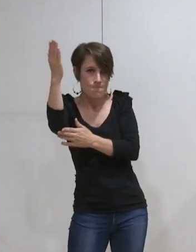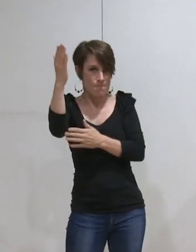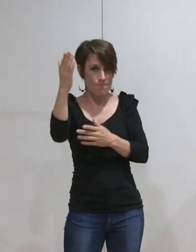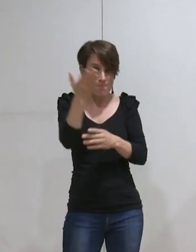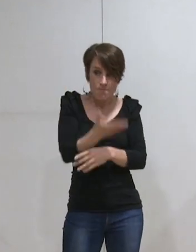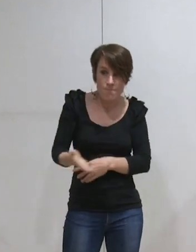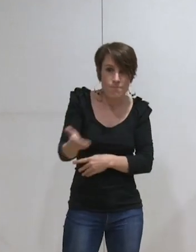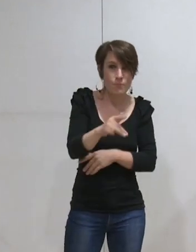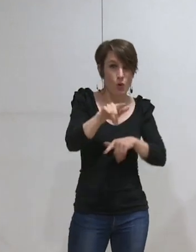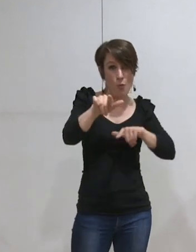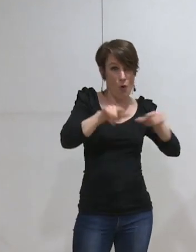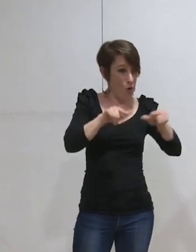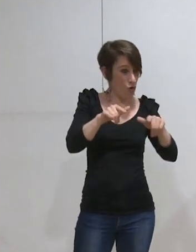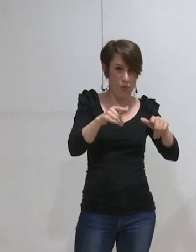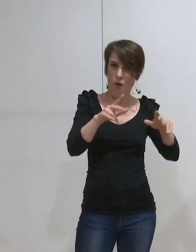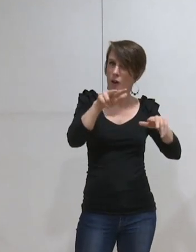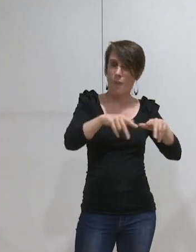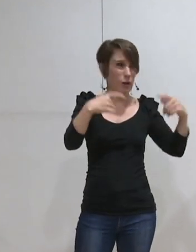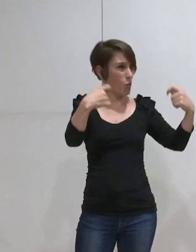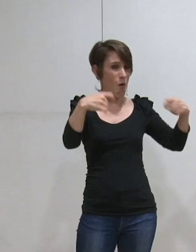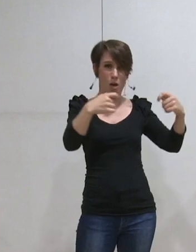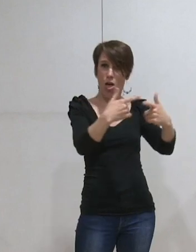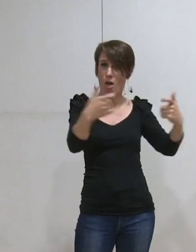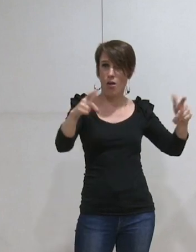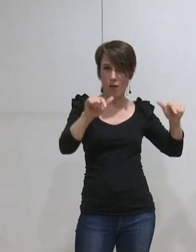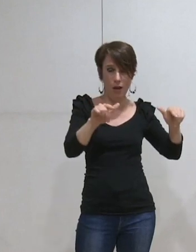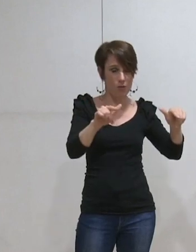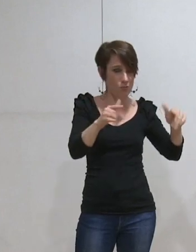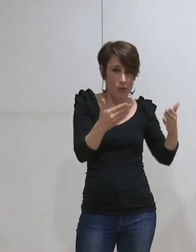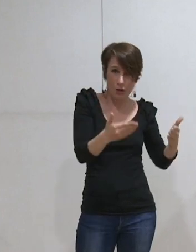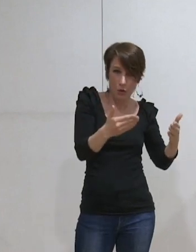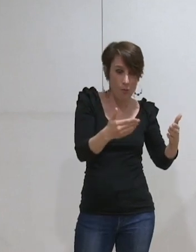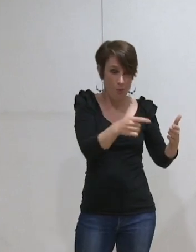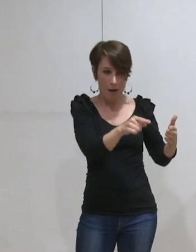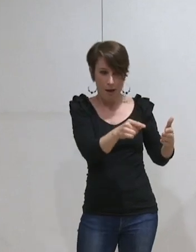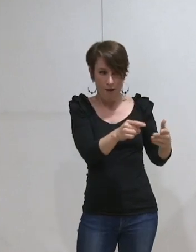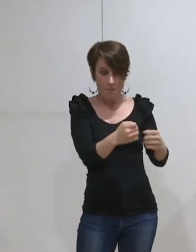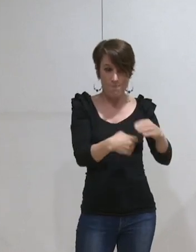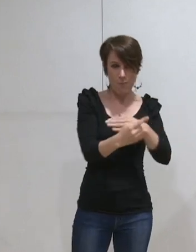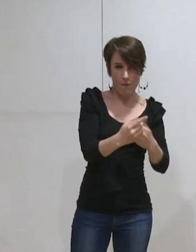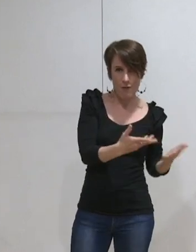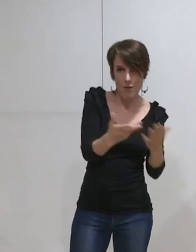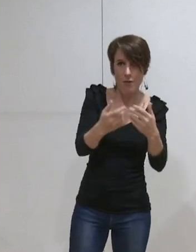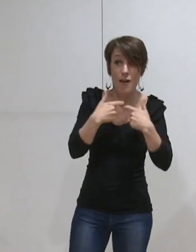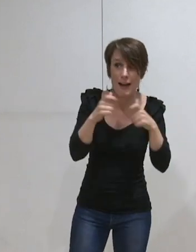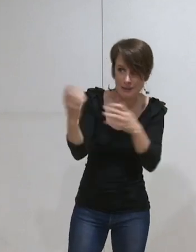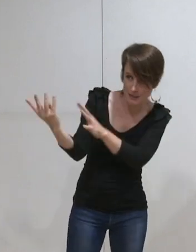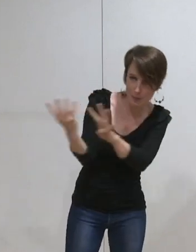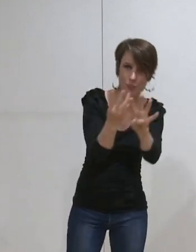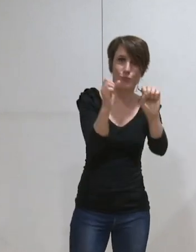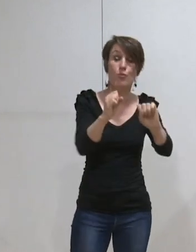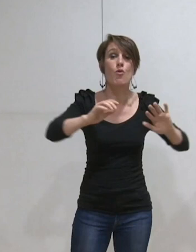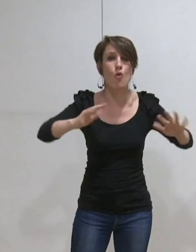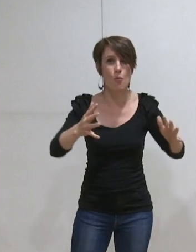rendre accessible le logement dans sa diversité à des gens qui aujourd'hui en sont exclus donc nous